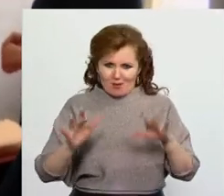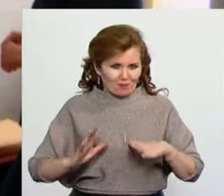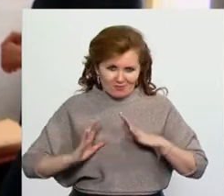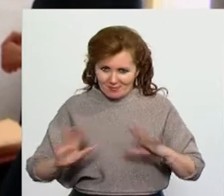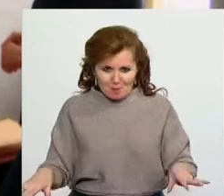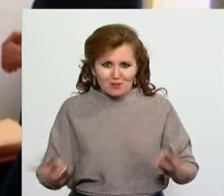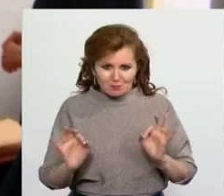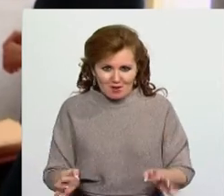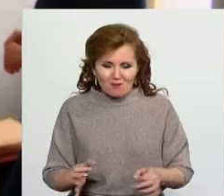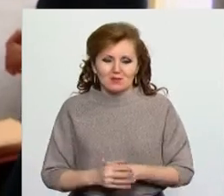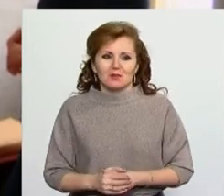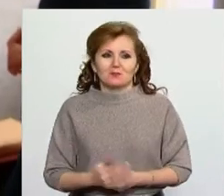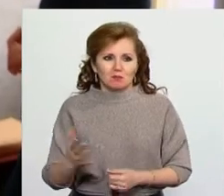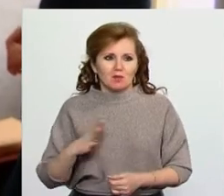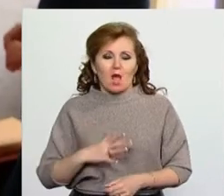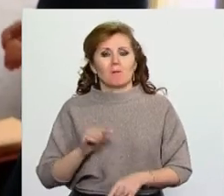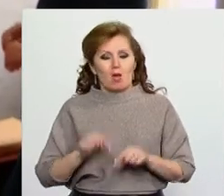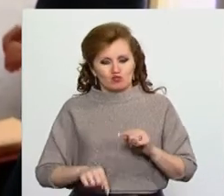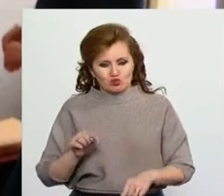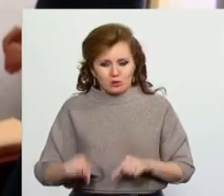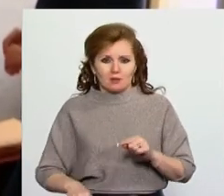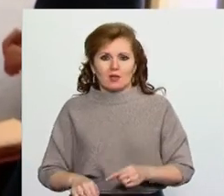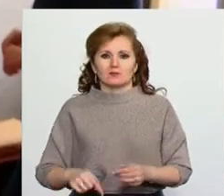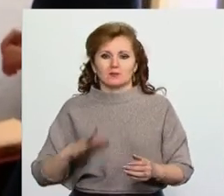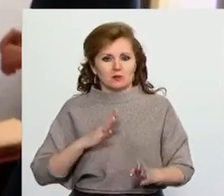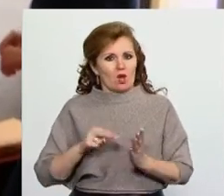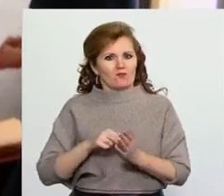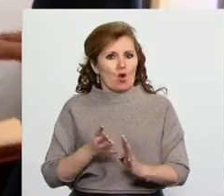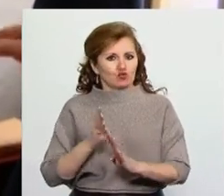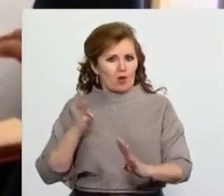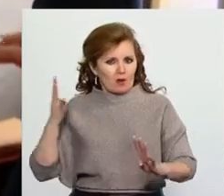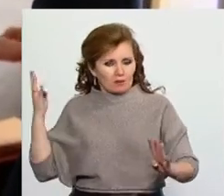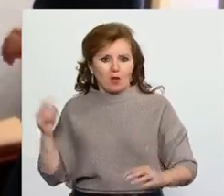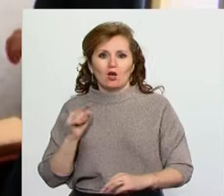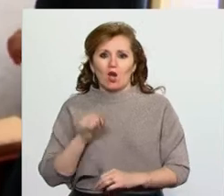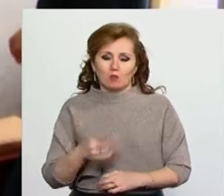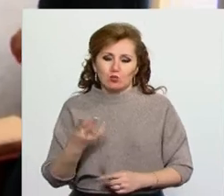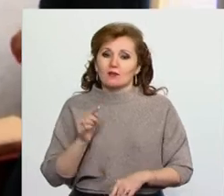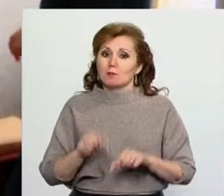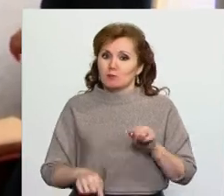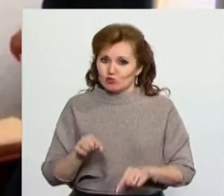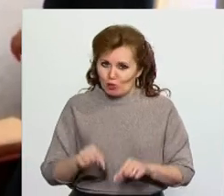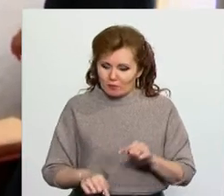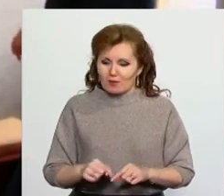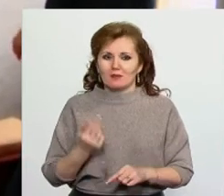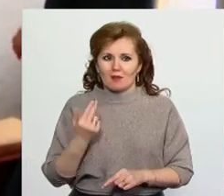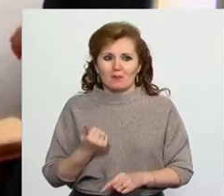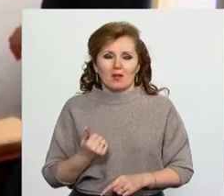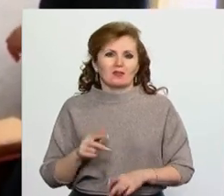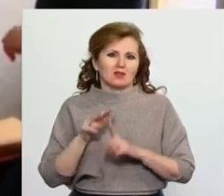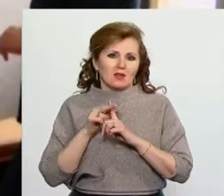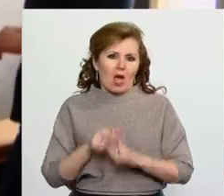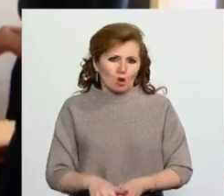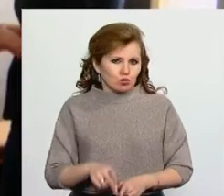еще не упоминалось. Была машинка, стояли в очереди, кому попечатать, да. Нагрузки по делам